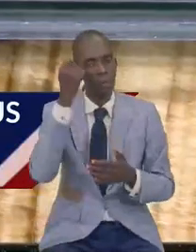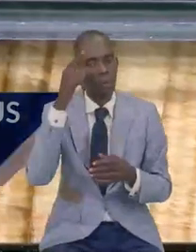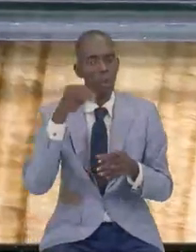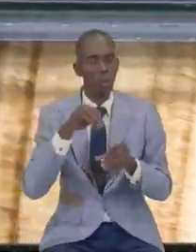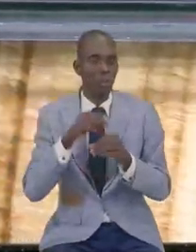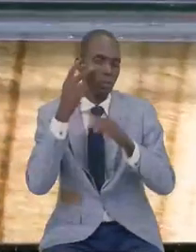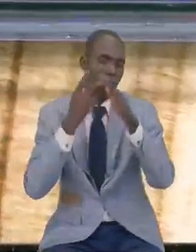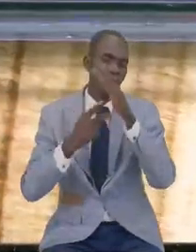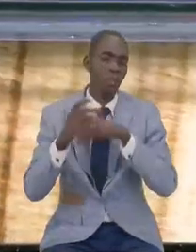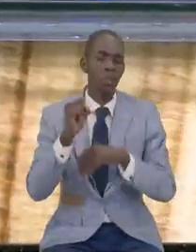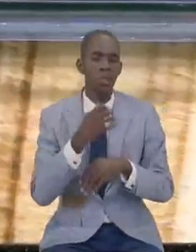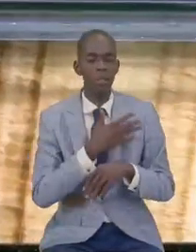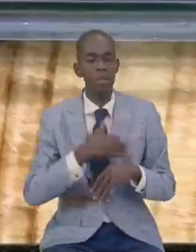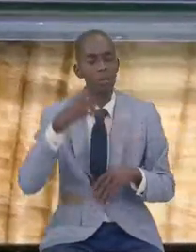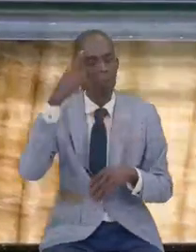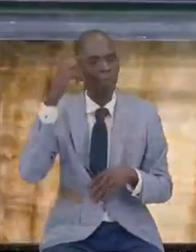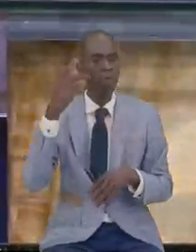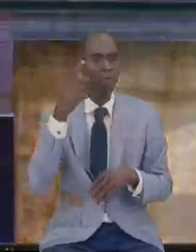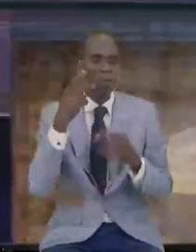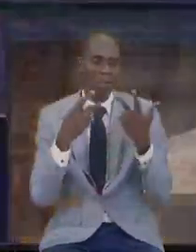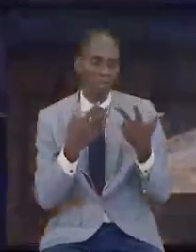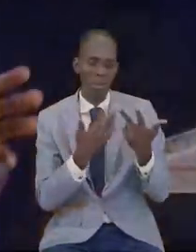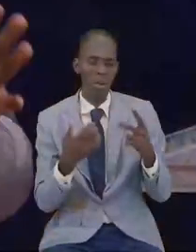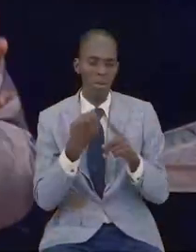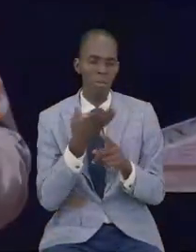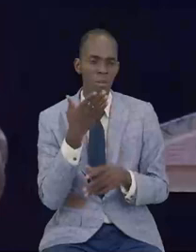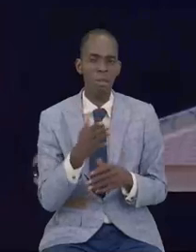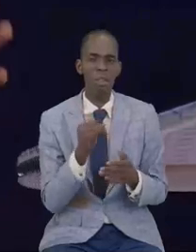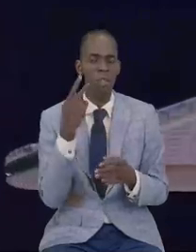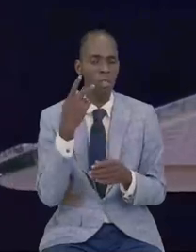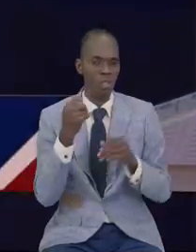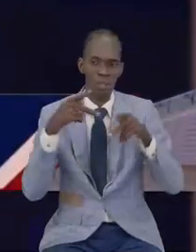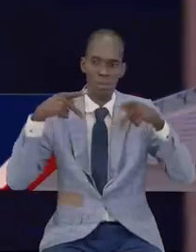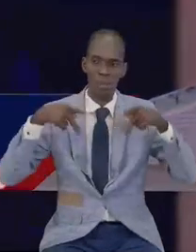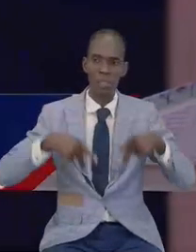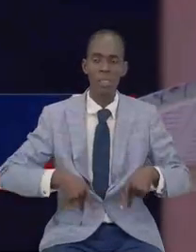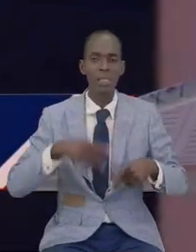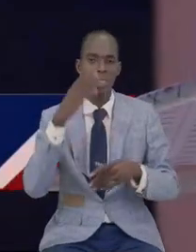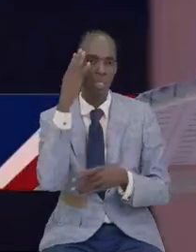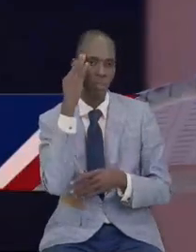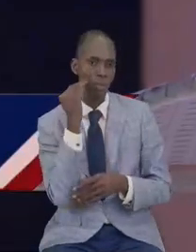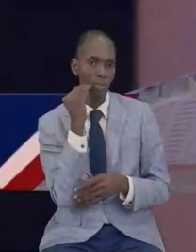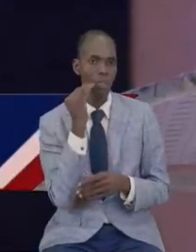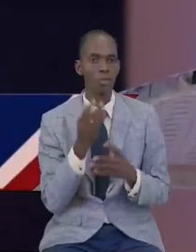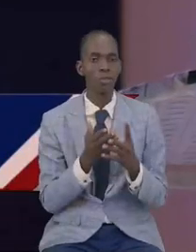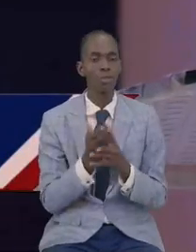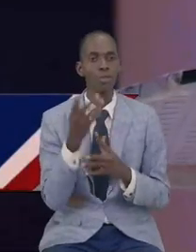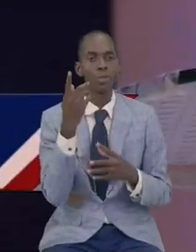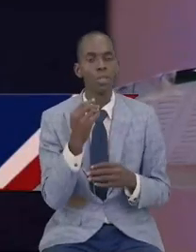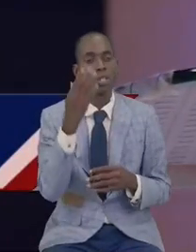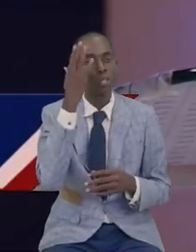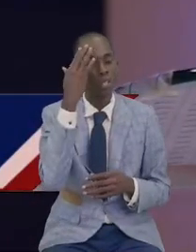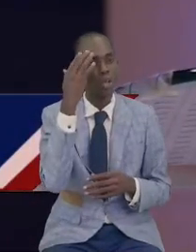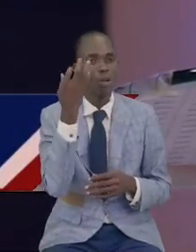trois points ici. Numéro un ici, nous allons voir l'expérience personnelle à travers